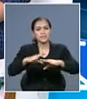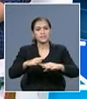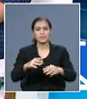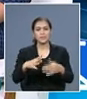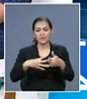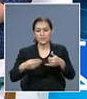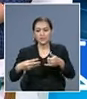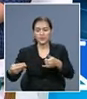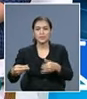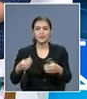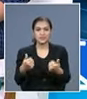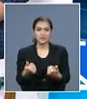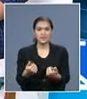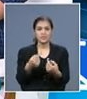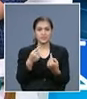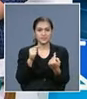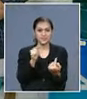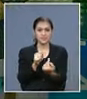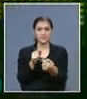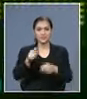ของเกษตรฮอตนิวส์